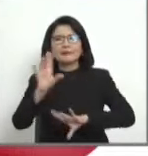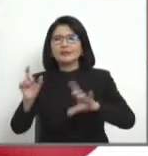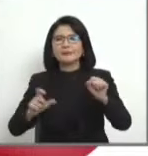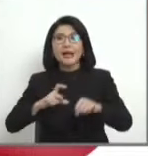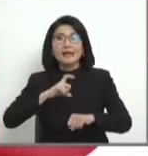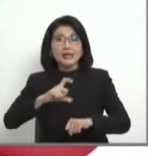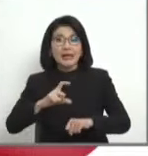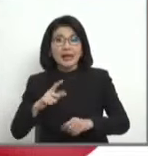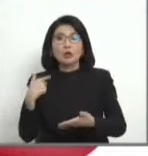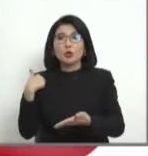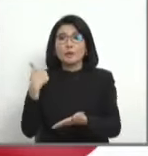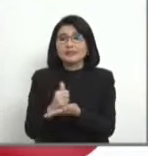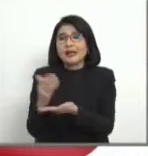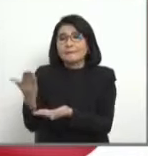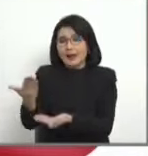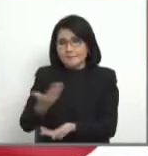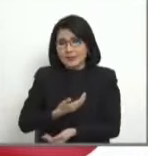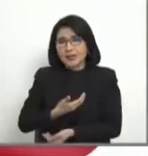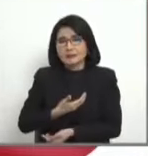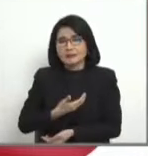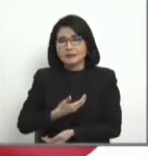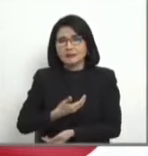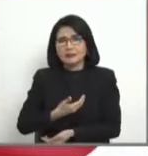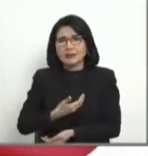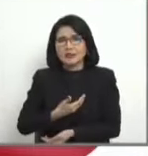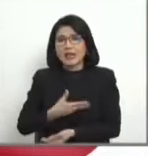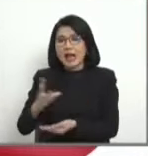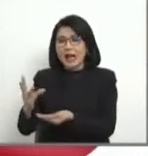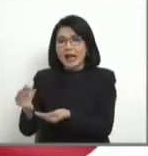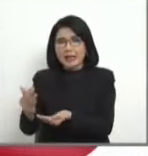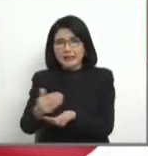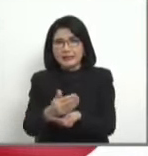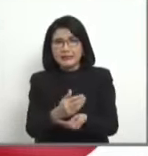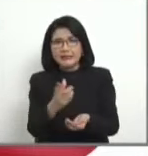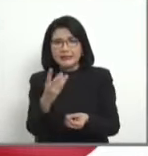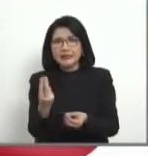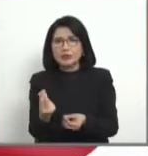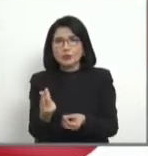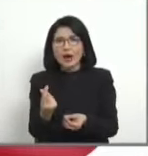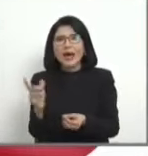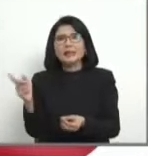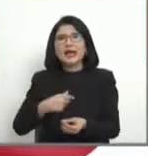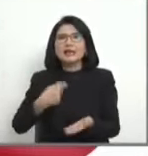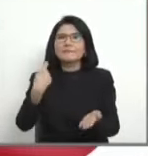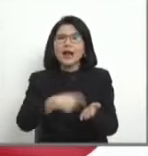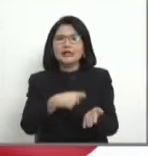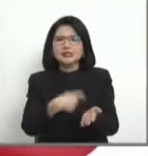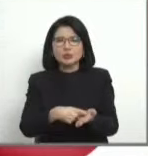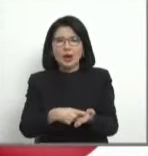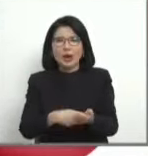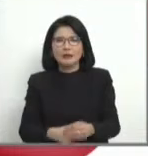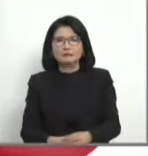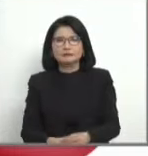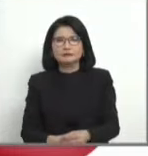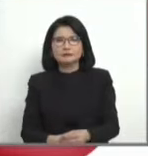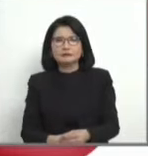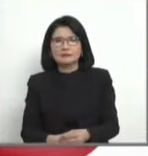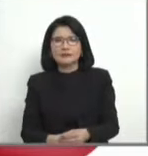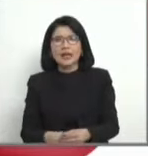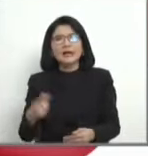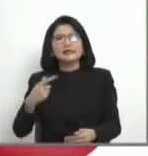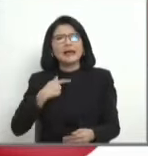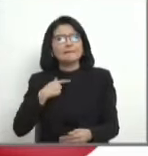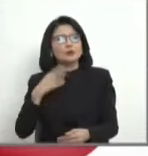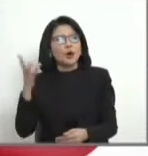bisa mendapatkan dana dari mahasiswanya. Nah, belakangan kita mendengar fenomena